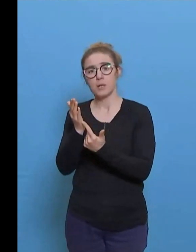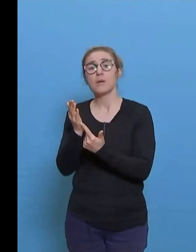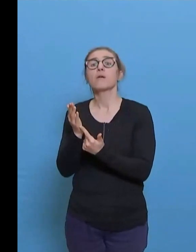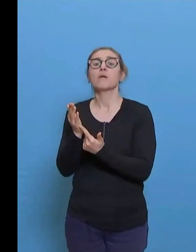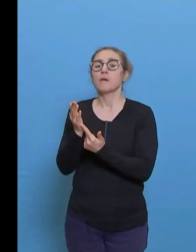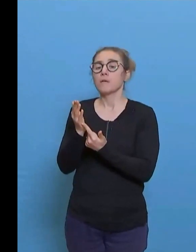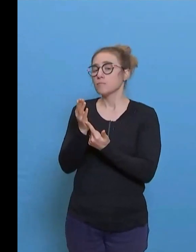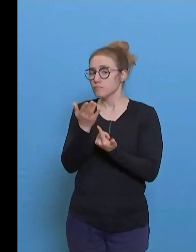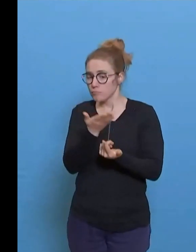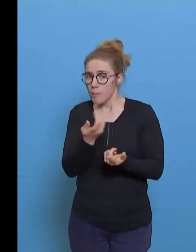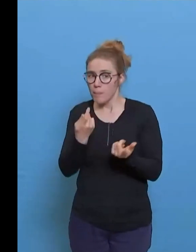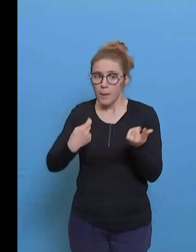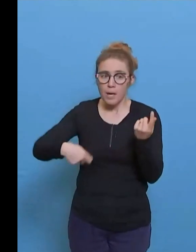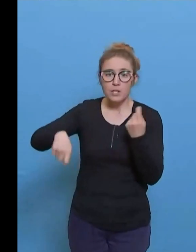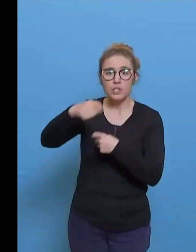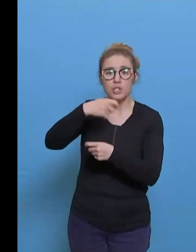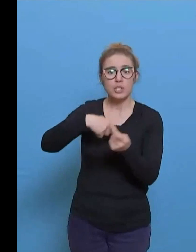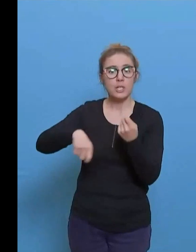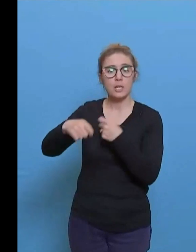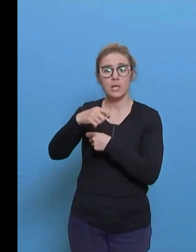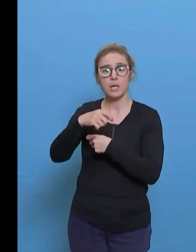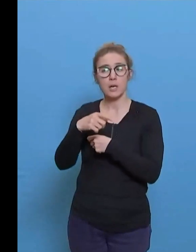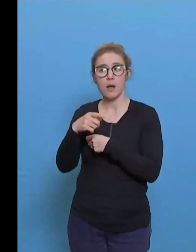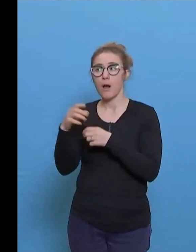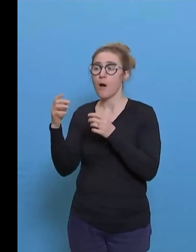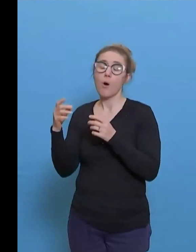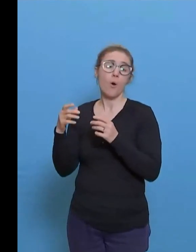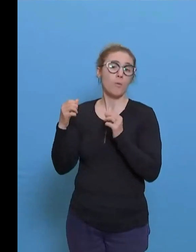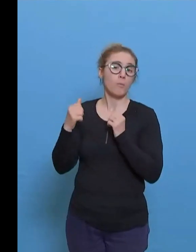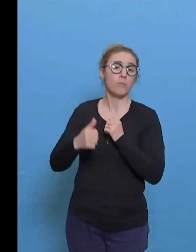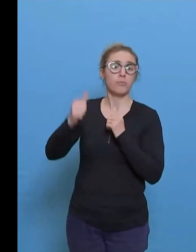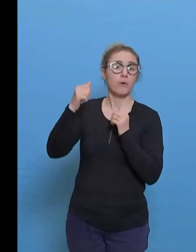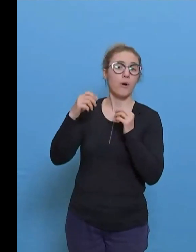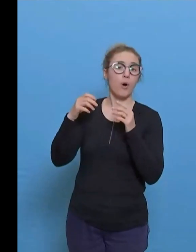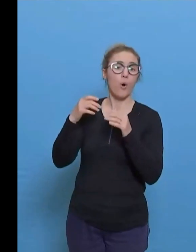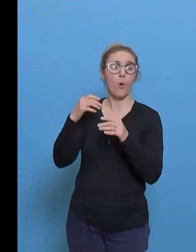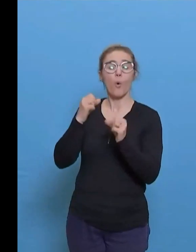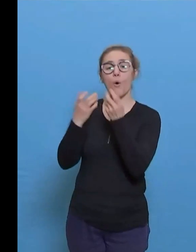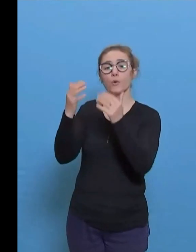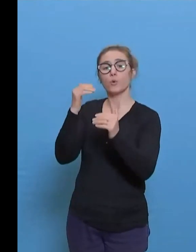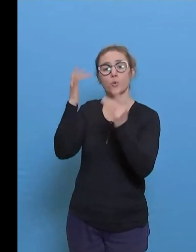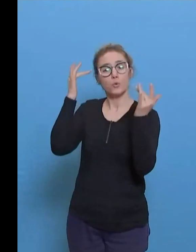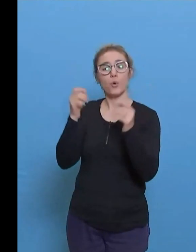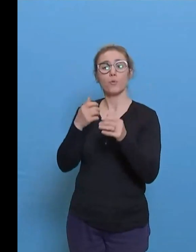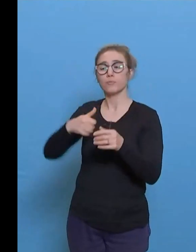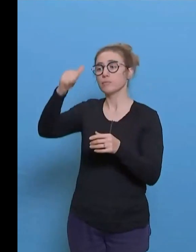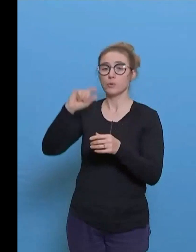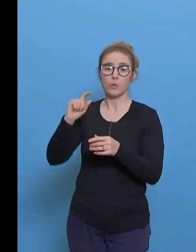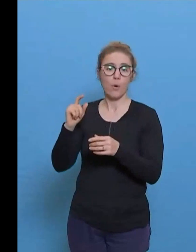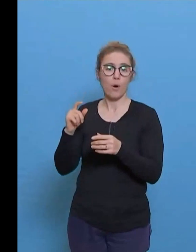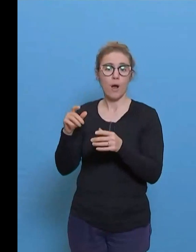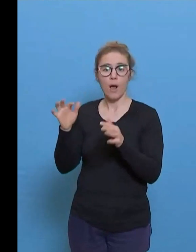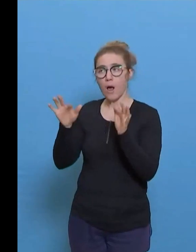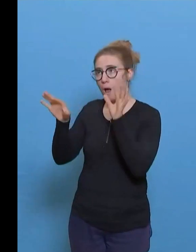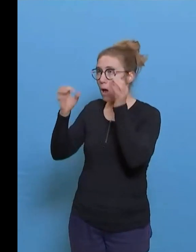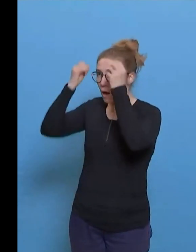marché le soin de réguler l'offre culturelle et de choisir les imaginaires